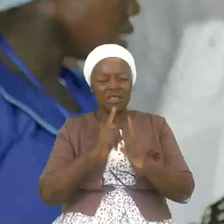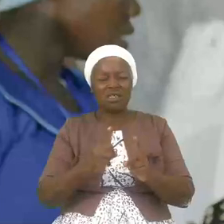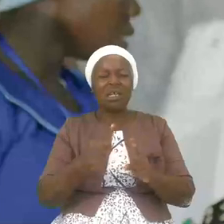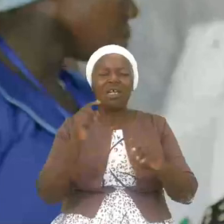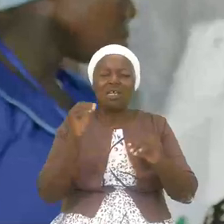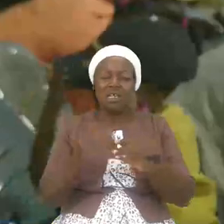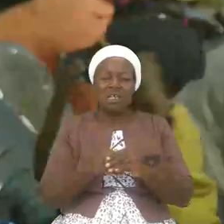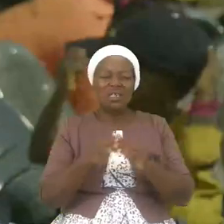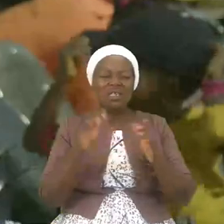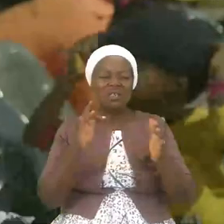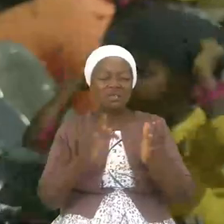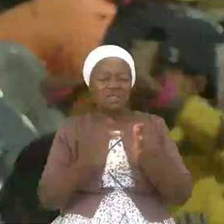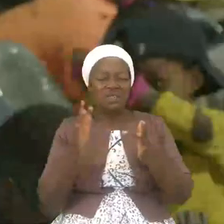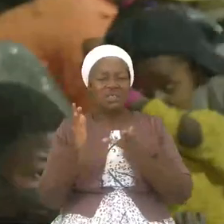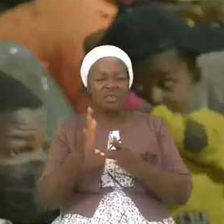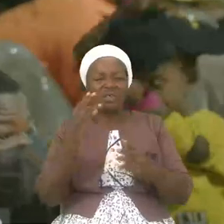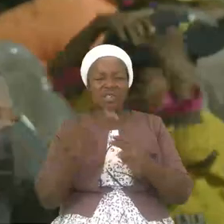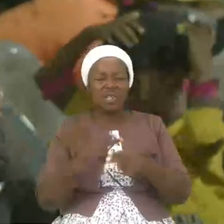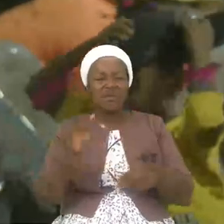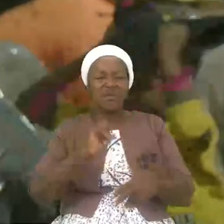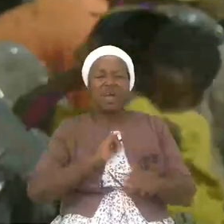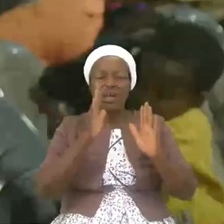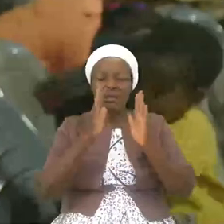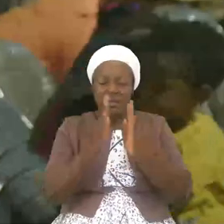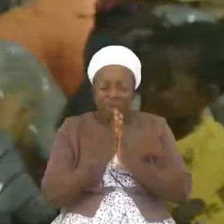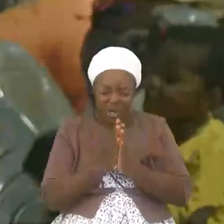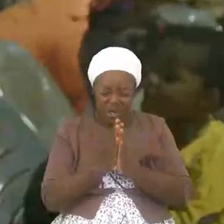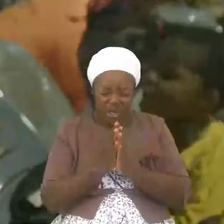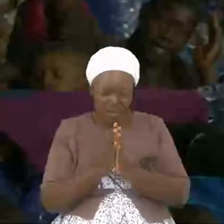l'exaucement. Au nom de Jésus, j'ai prié.